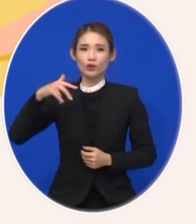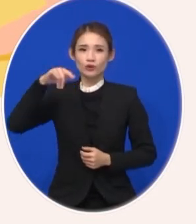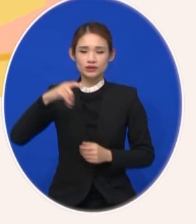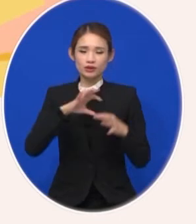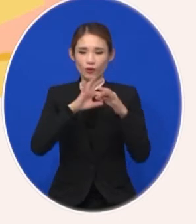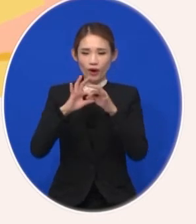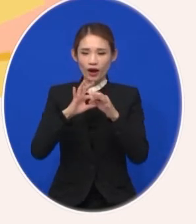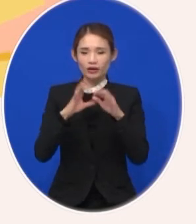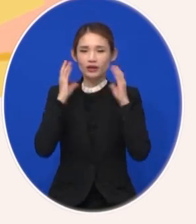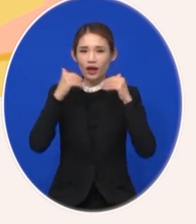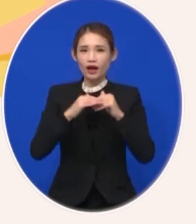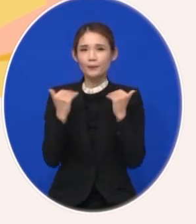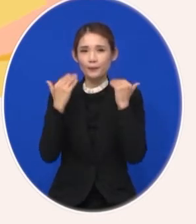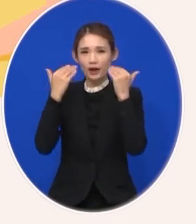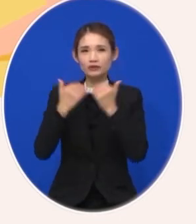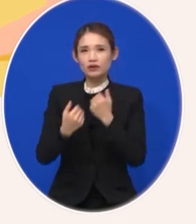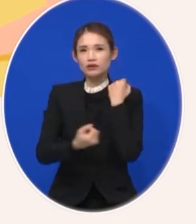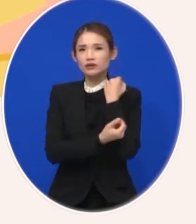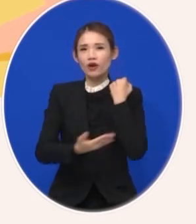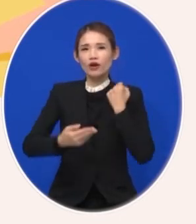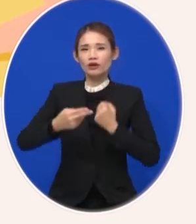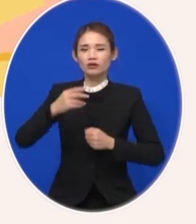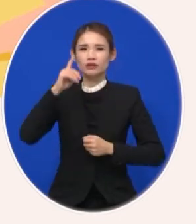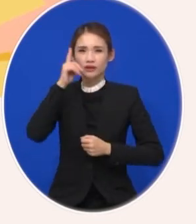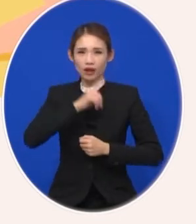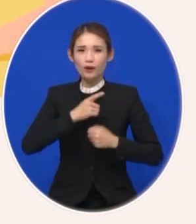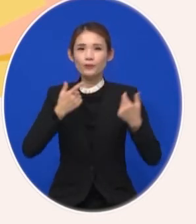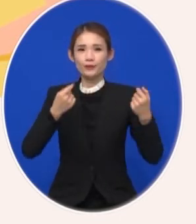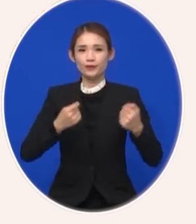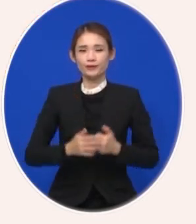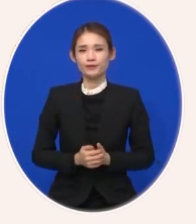및 태아의 폐 발달에 부정적인 영향을 줍니다.